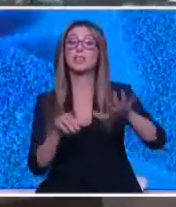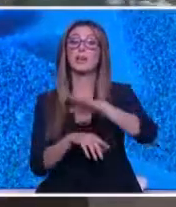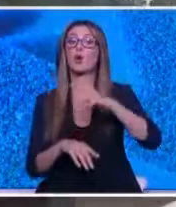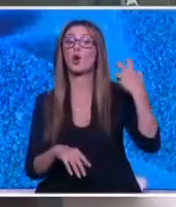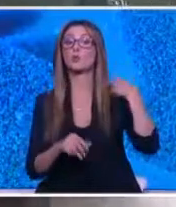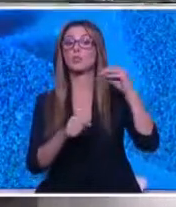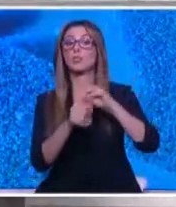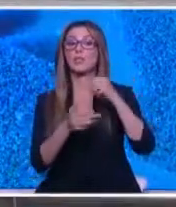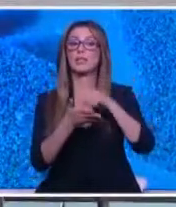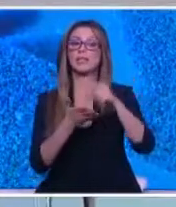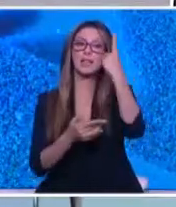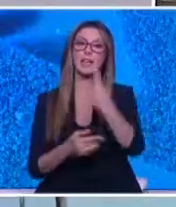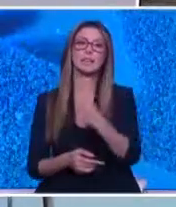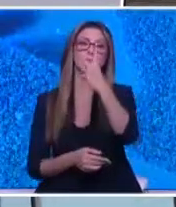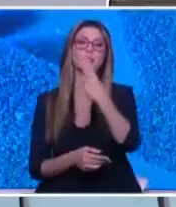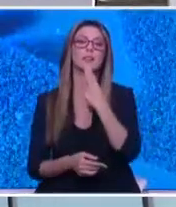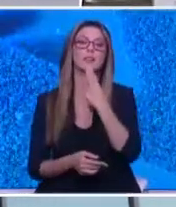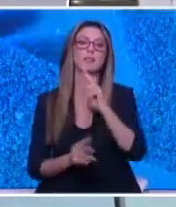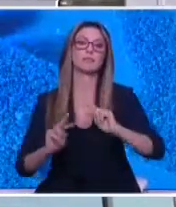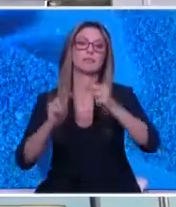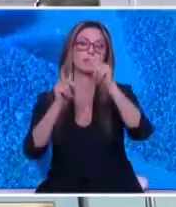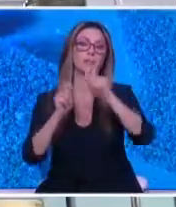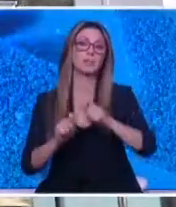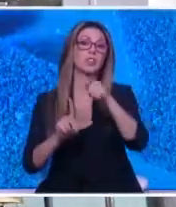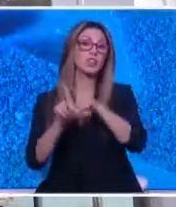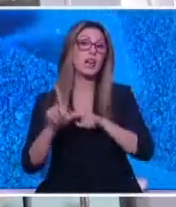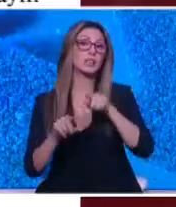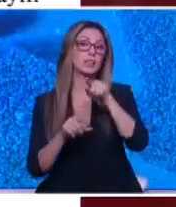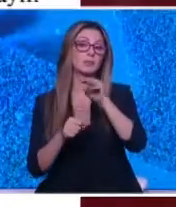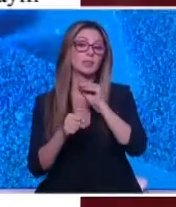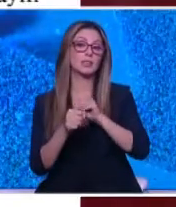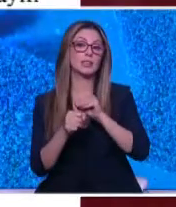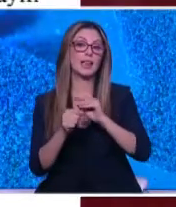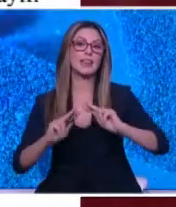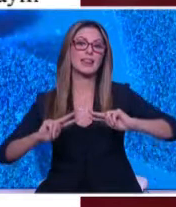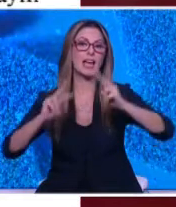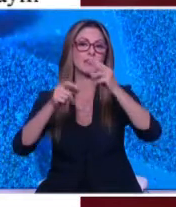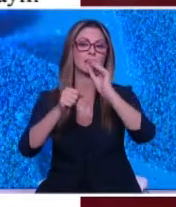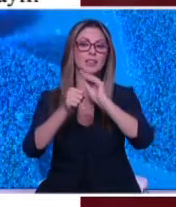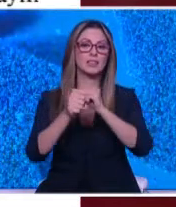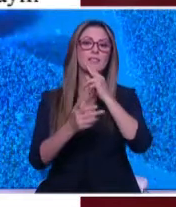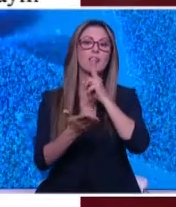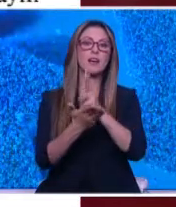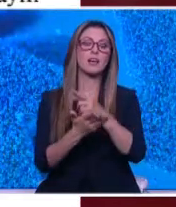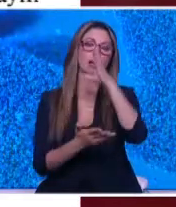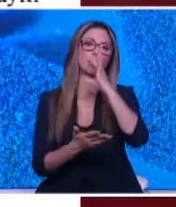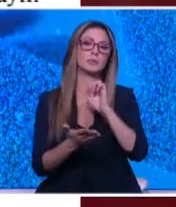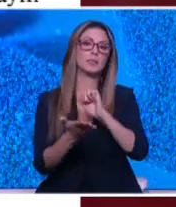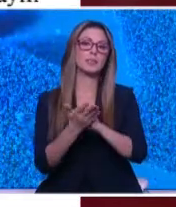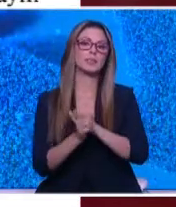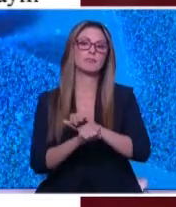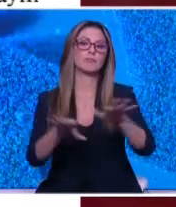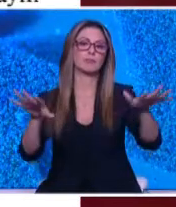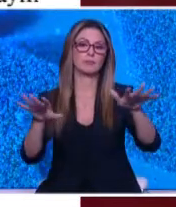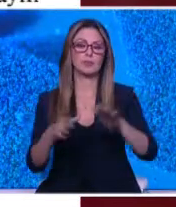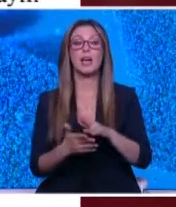Komutanlığı tarihinde ilk kez bir kadın general oldu. Jandarma Genel Komutanlığı'ndaki terfi ve atamalara ilişkin kararname resmi gazetede